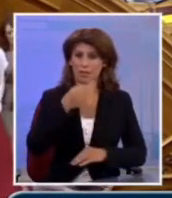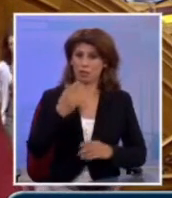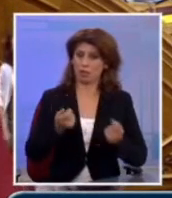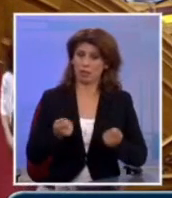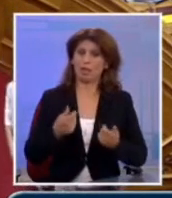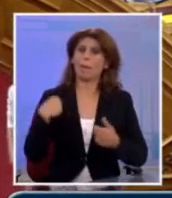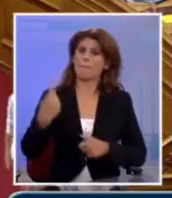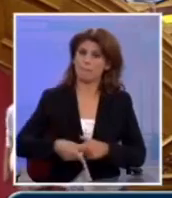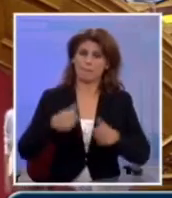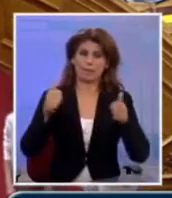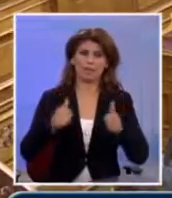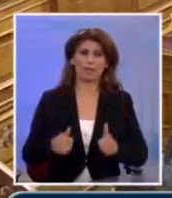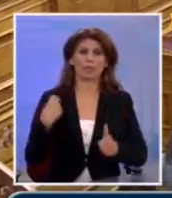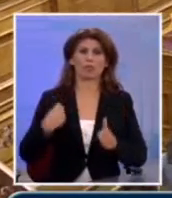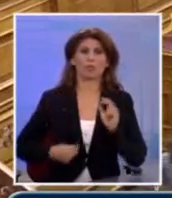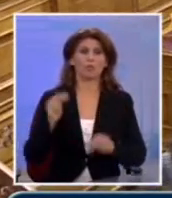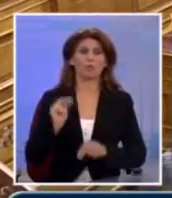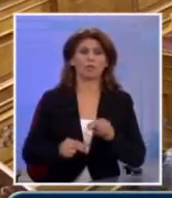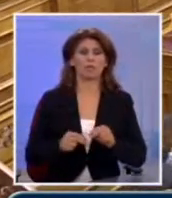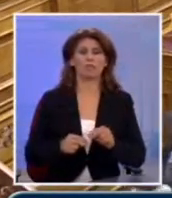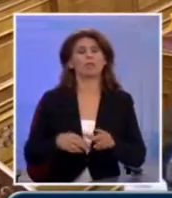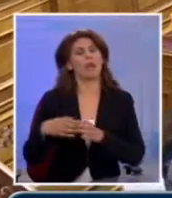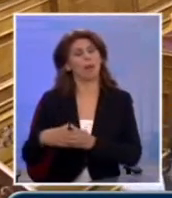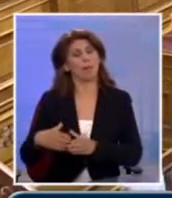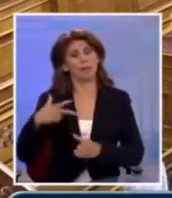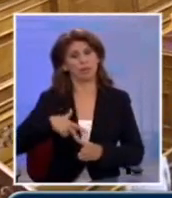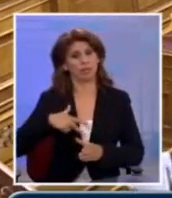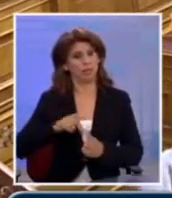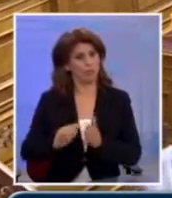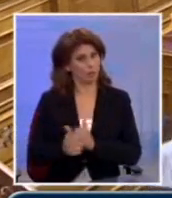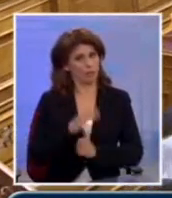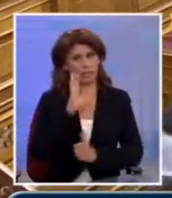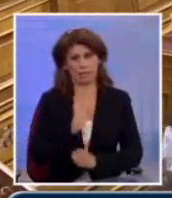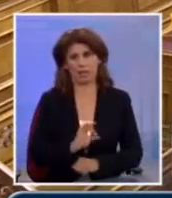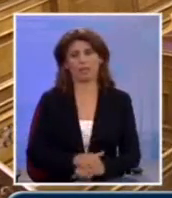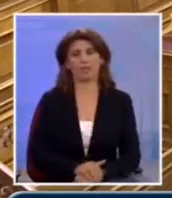έκανε μετά την αναγγελία του δημοψηφίσματος από μεριάς της κυβέρνησης για την αποκατάσταση της αλήθειας.